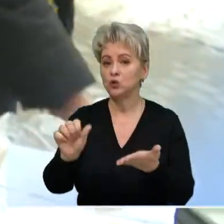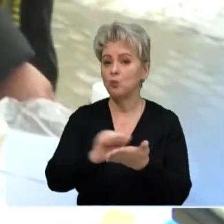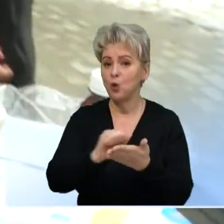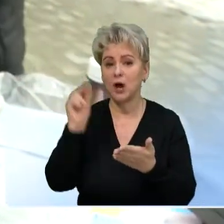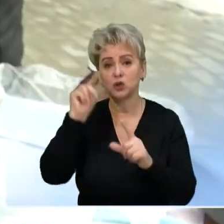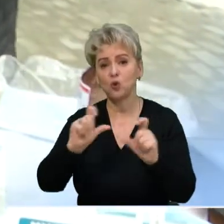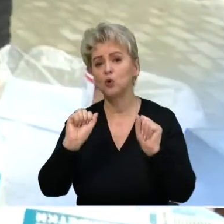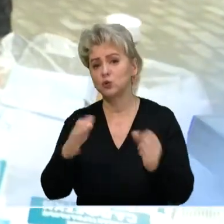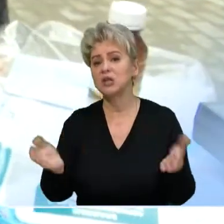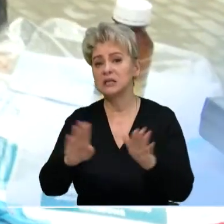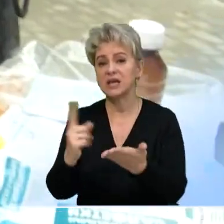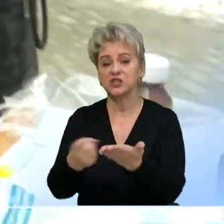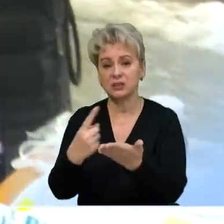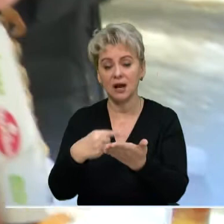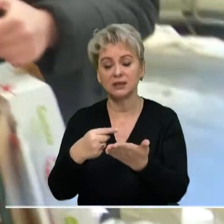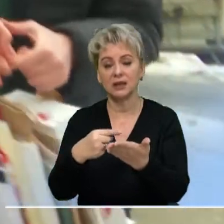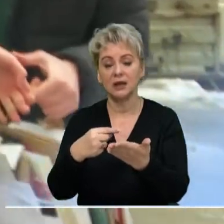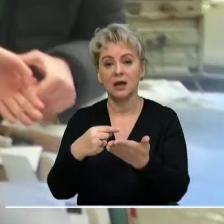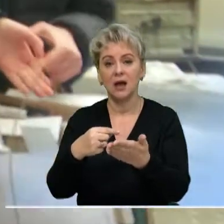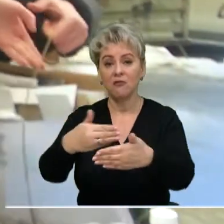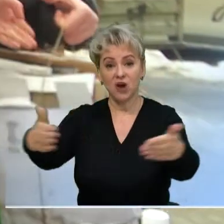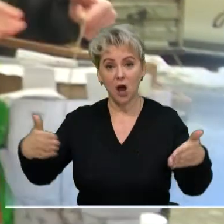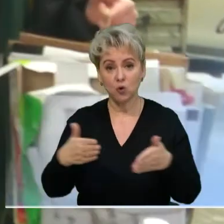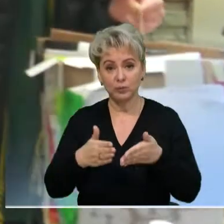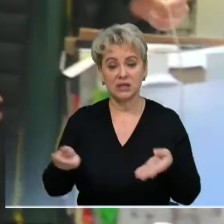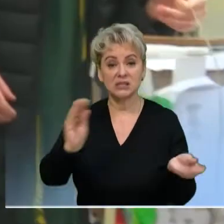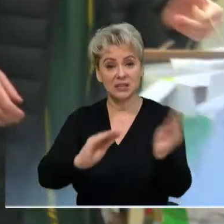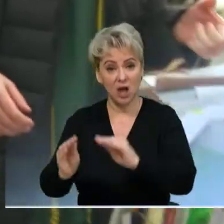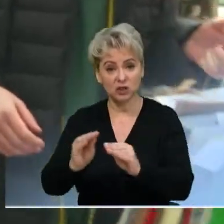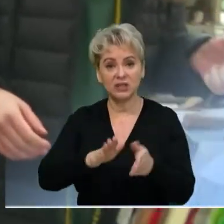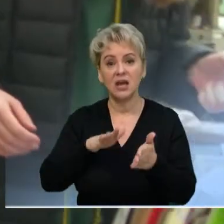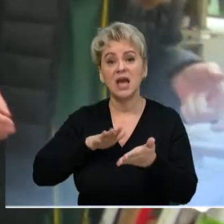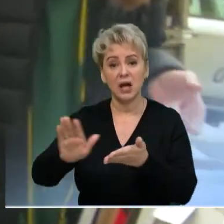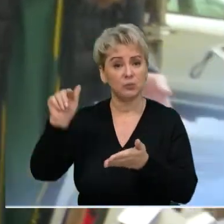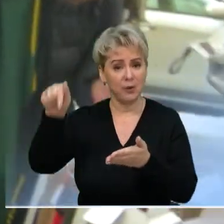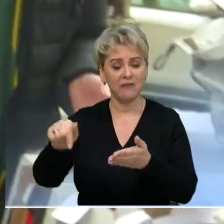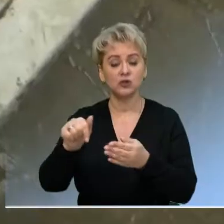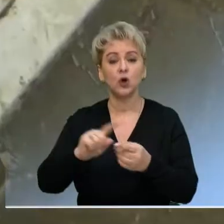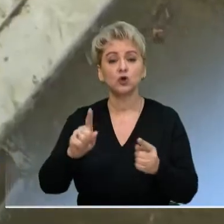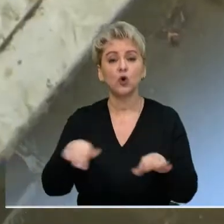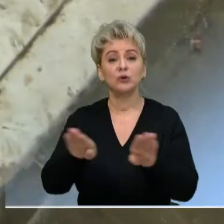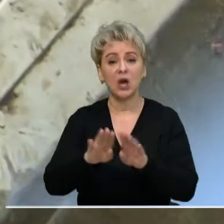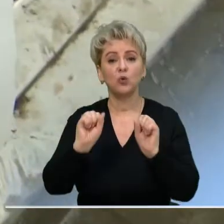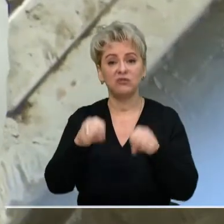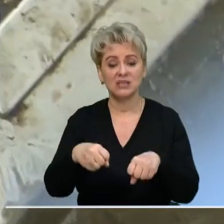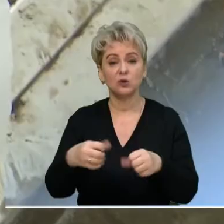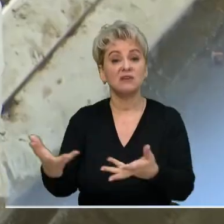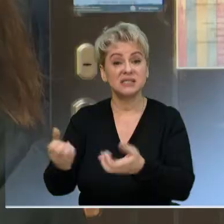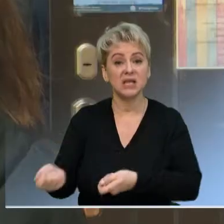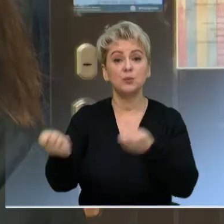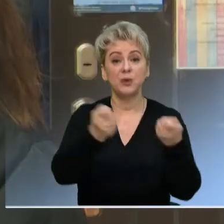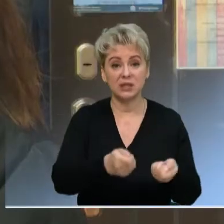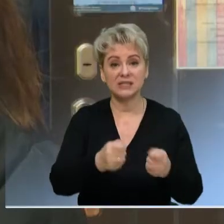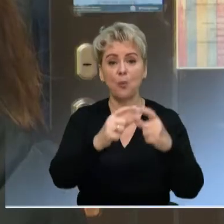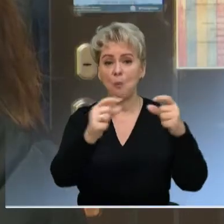там со школы, может, какие-то тетрадки, коробки, ну, в ящик дальний откладывать, чтобы такую возможность взять и